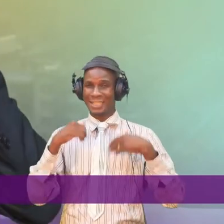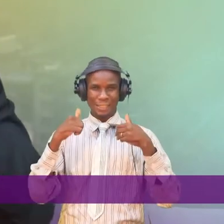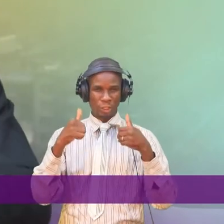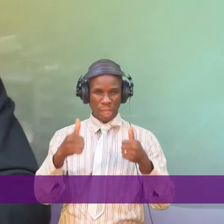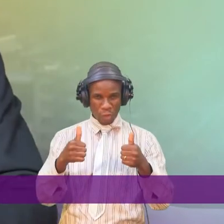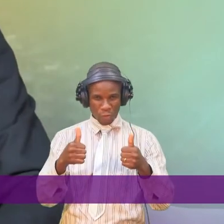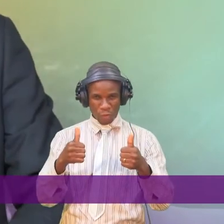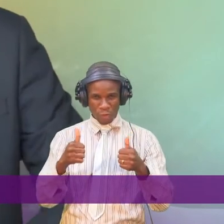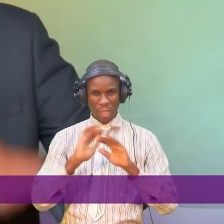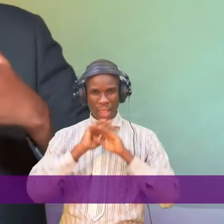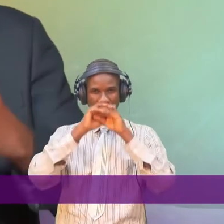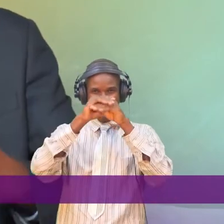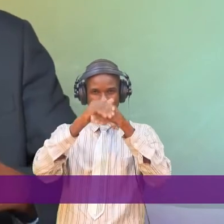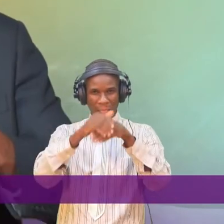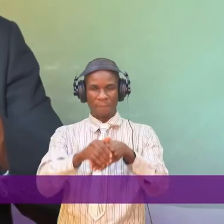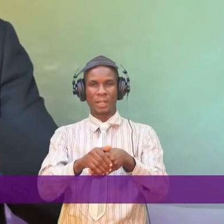Hapa